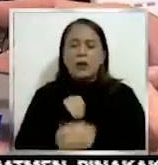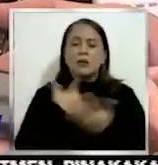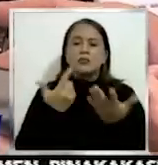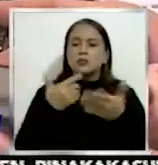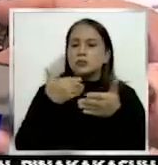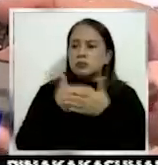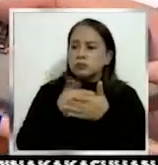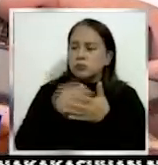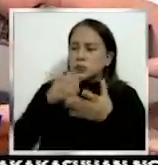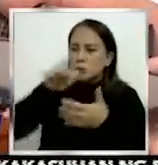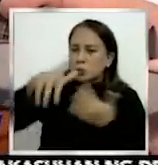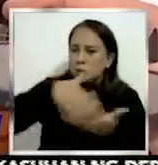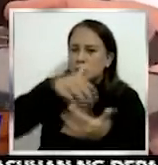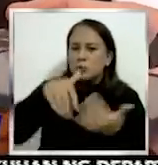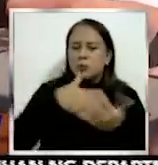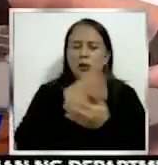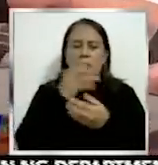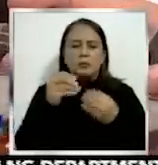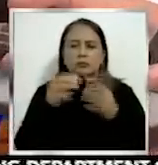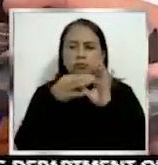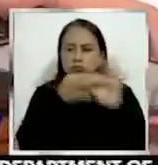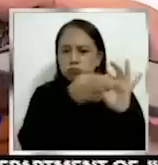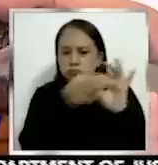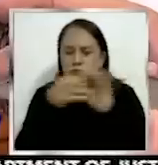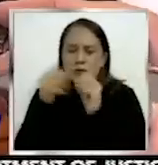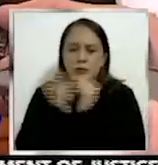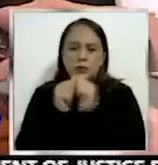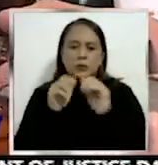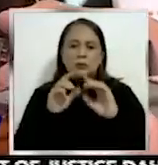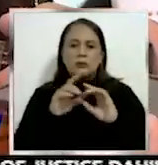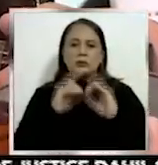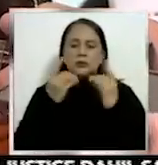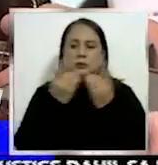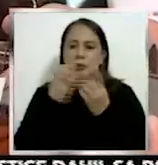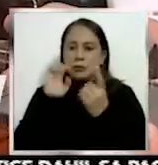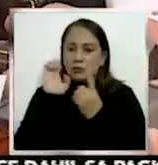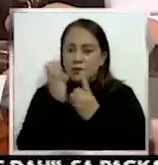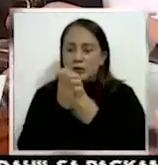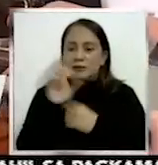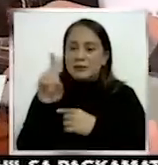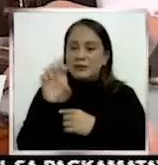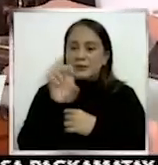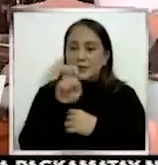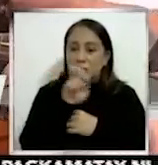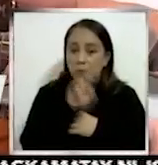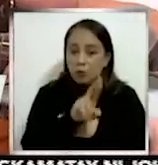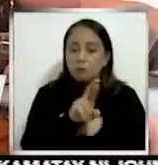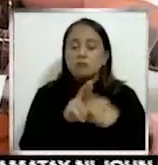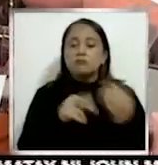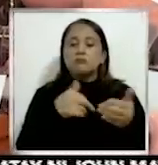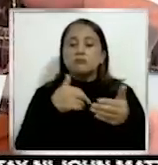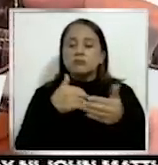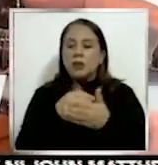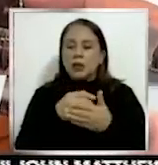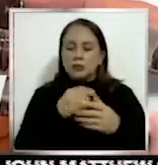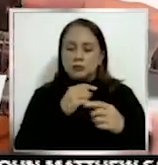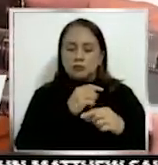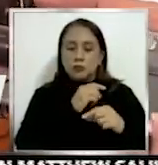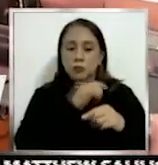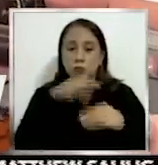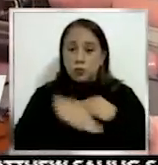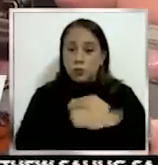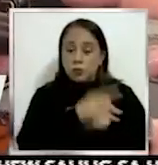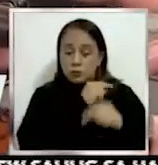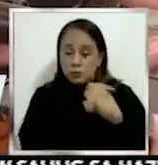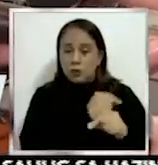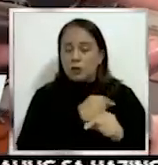collaboration and coordination with the Department of Environment and Natural Resources, the Coast Guard, as well as our local government unit